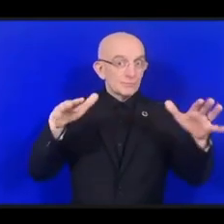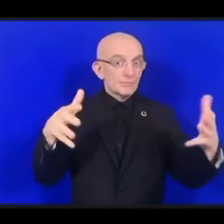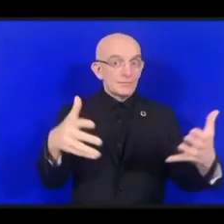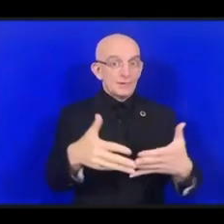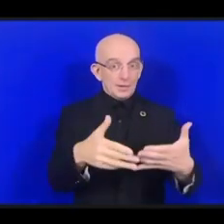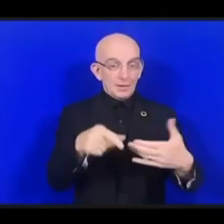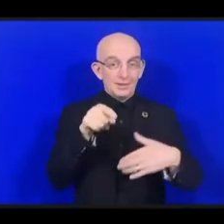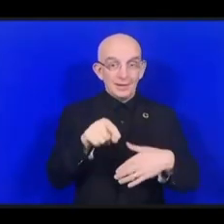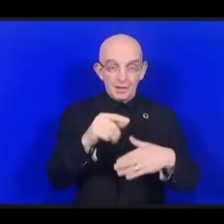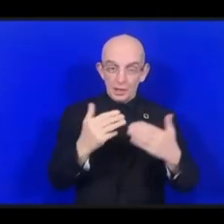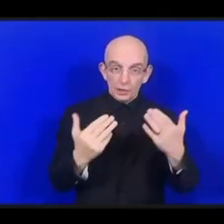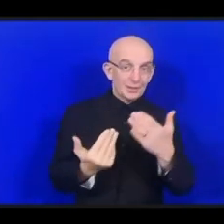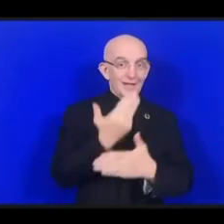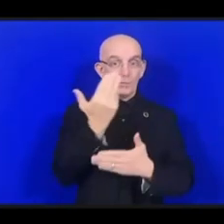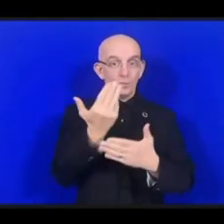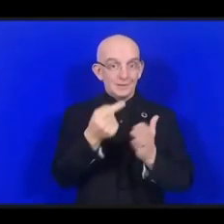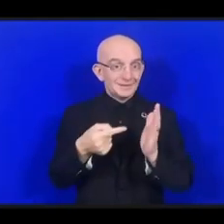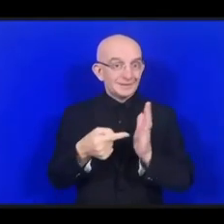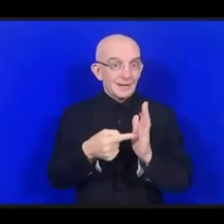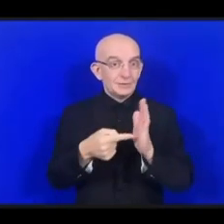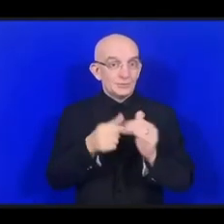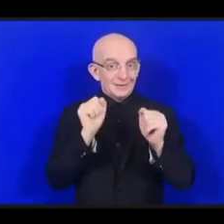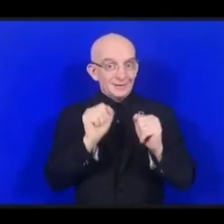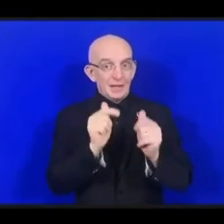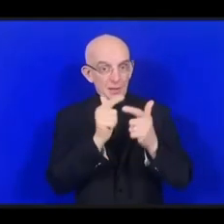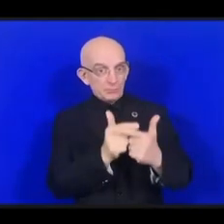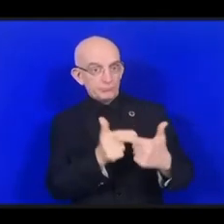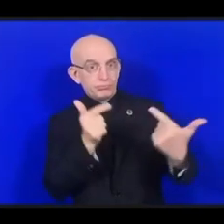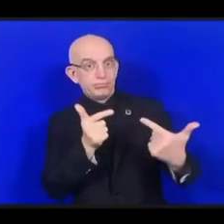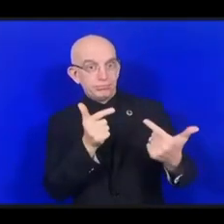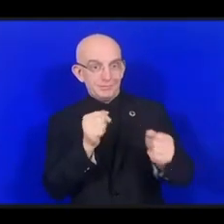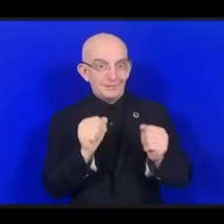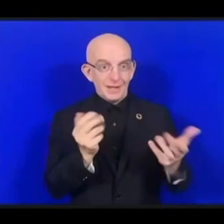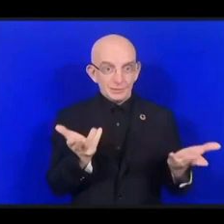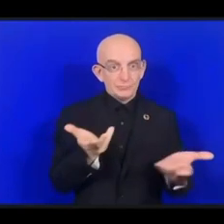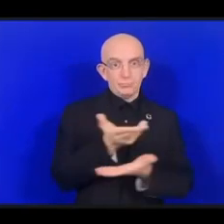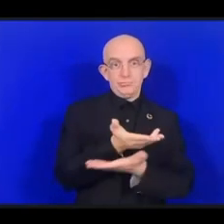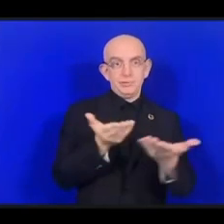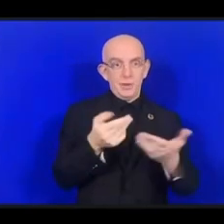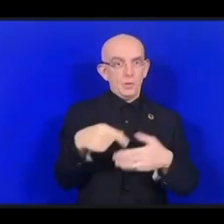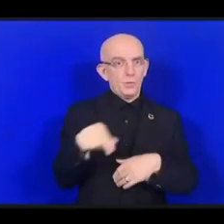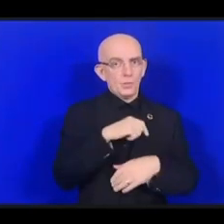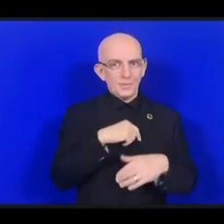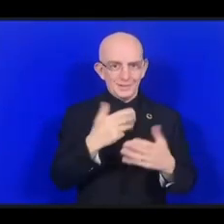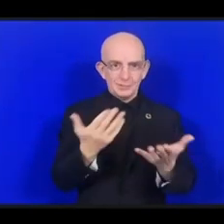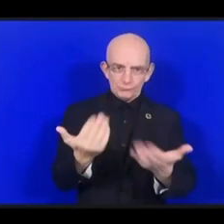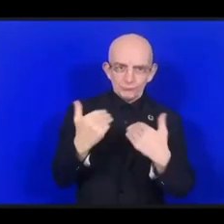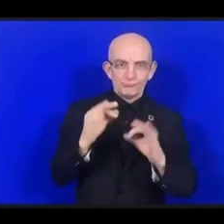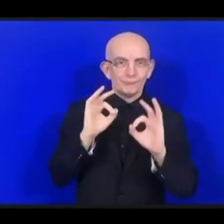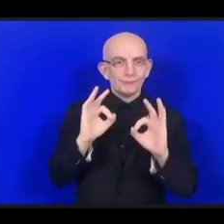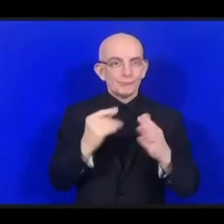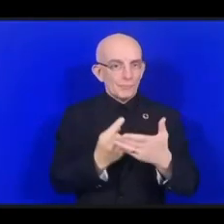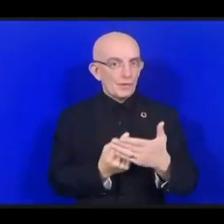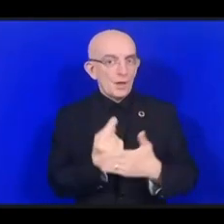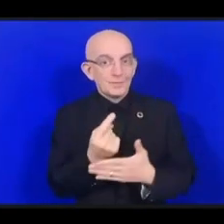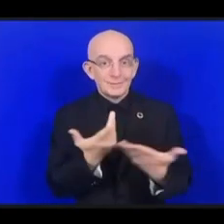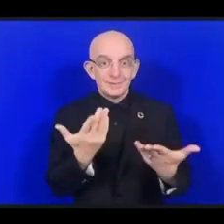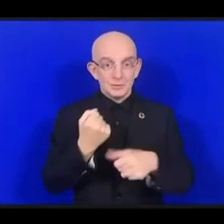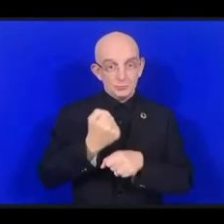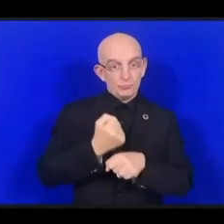possibilité de collaborer avec les pouvoirs publics les réglement les